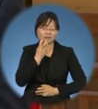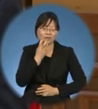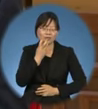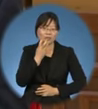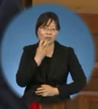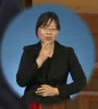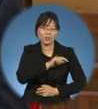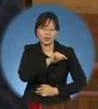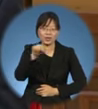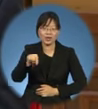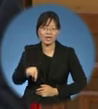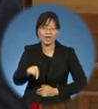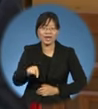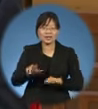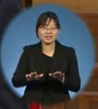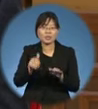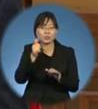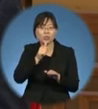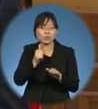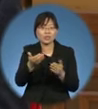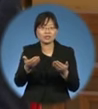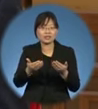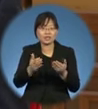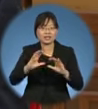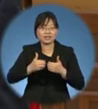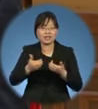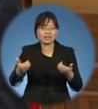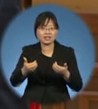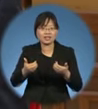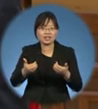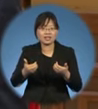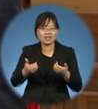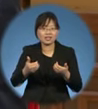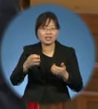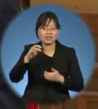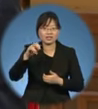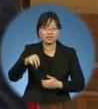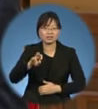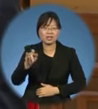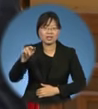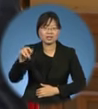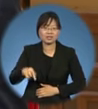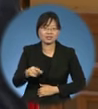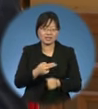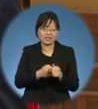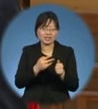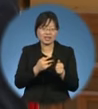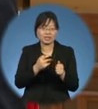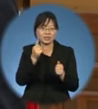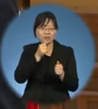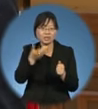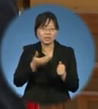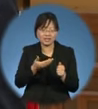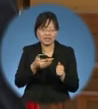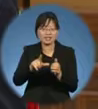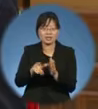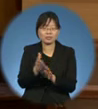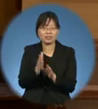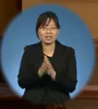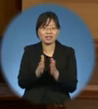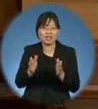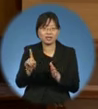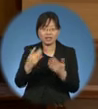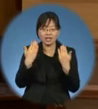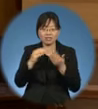와가지고 그때 이제 소개시켜준 분이 돌아가신 작고하신 유판 선생님이라고 소개시켜줬는데 그래서 하게 됐어요. 어느